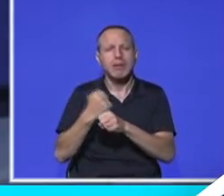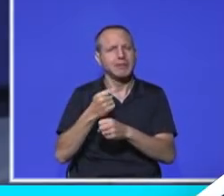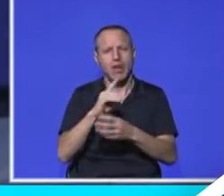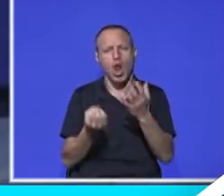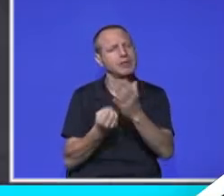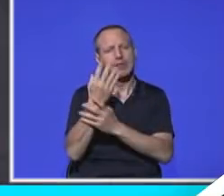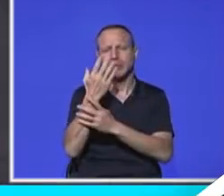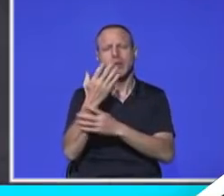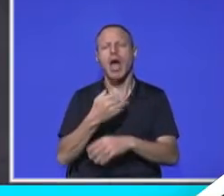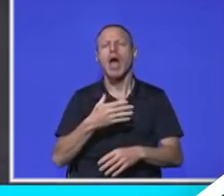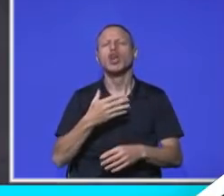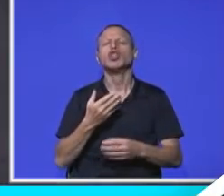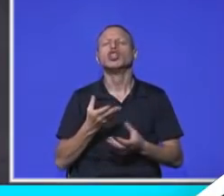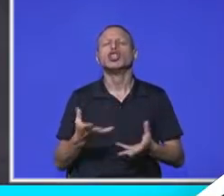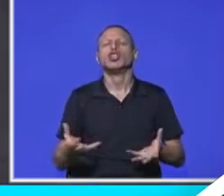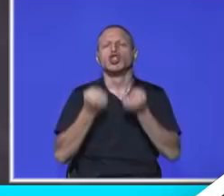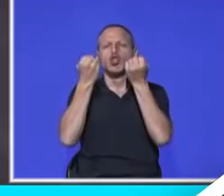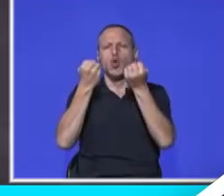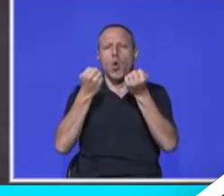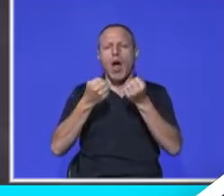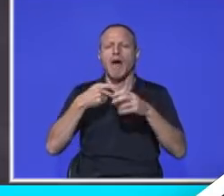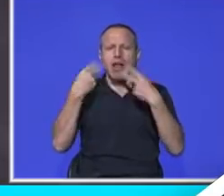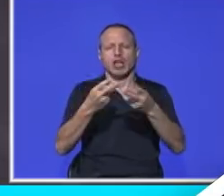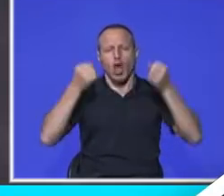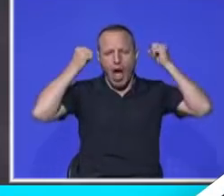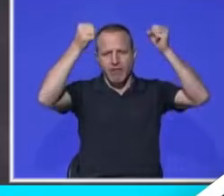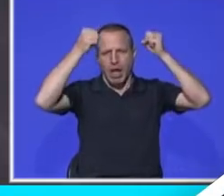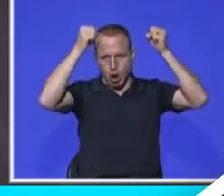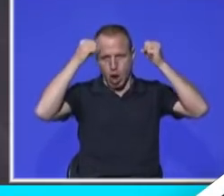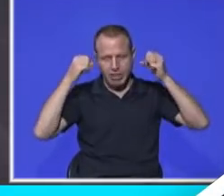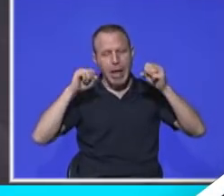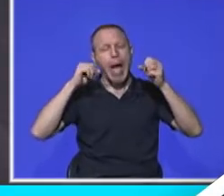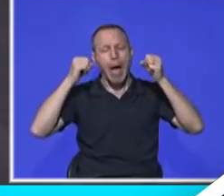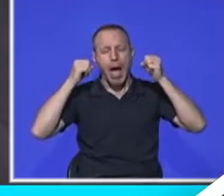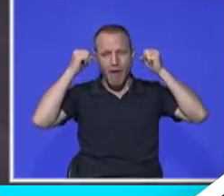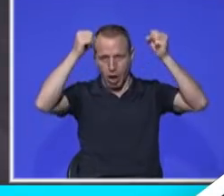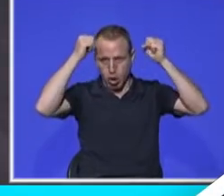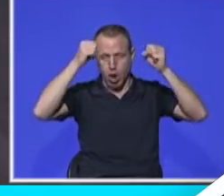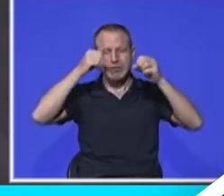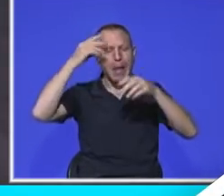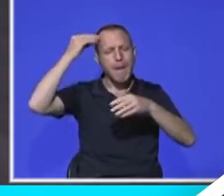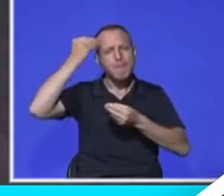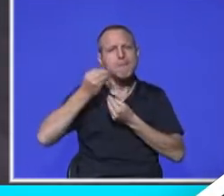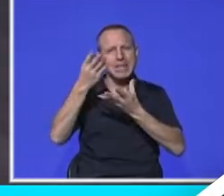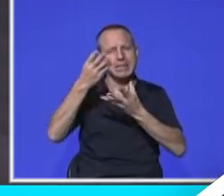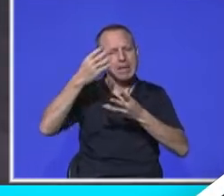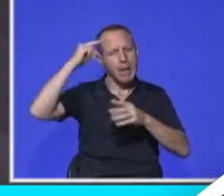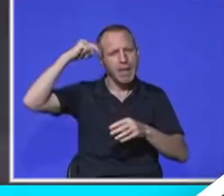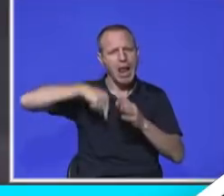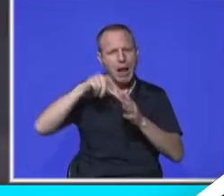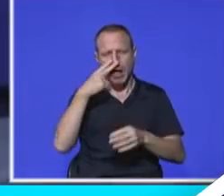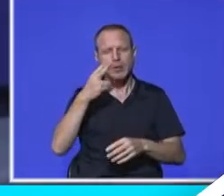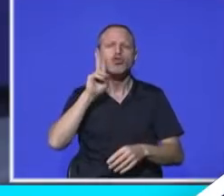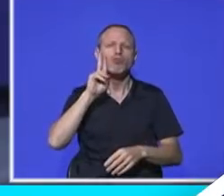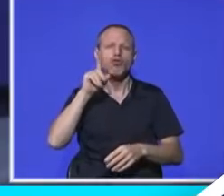הפגנות, הפגנות. המסר הזה מחלחל, הוא מחלחל גם לאסף זמיר. את ראית מה קרה ביום שישי, בערב החג,